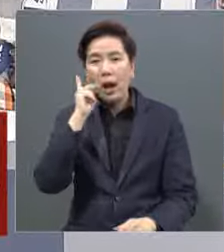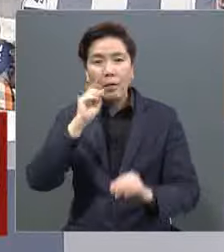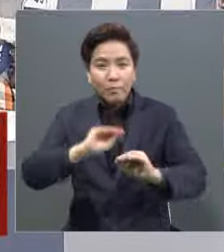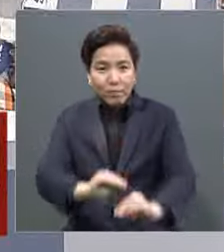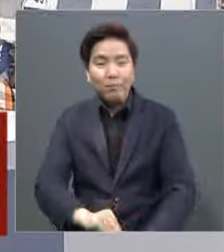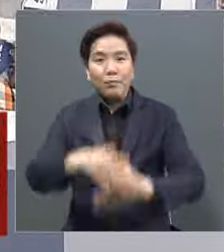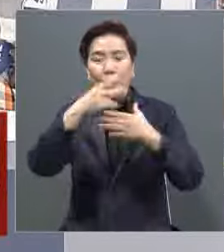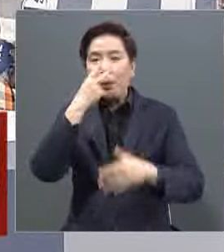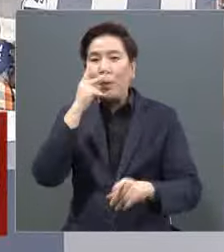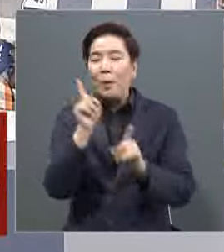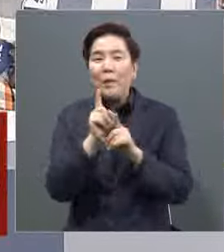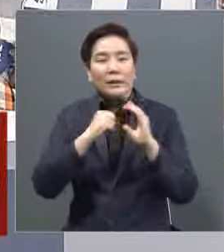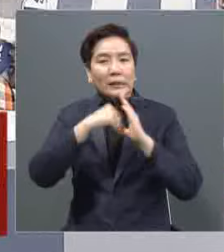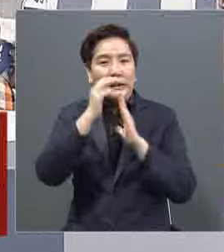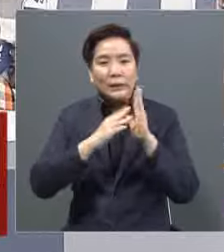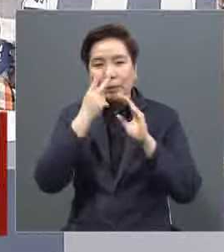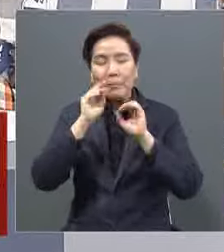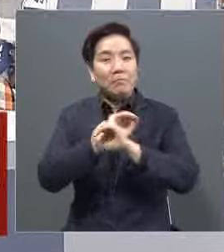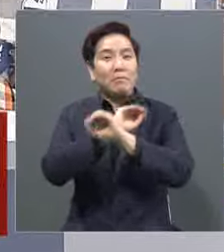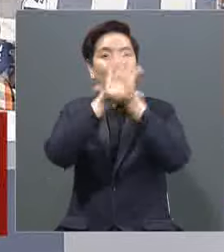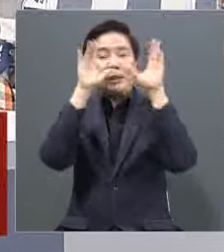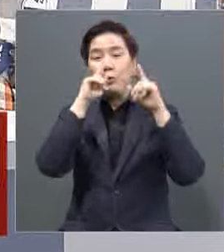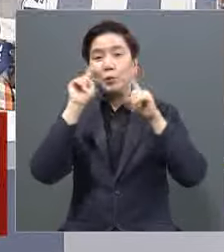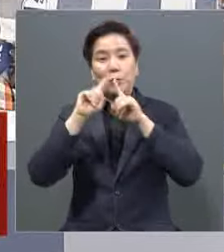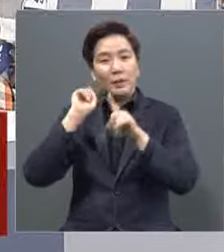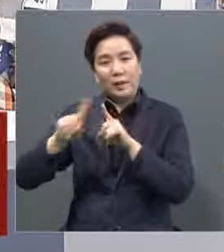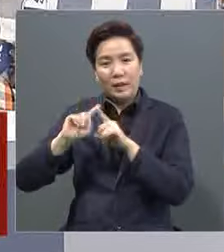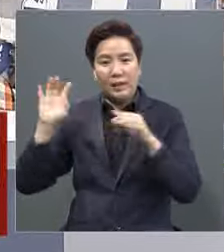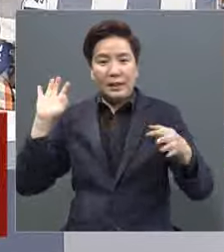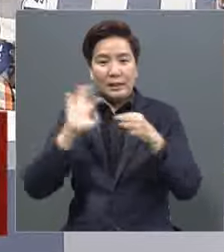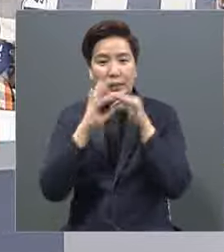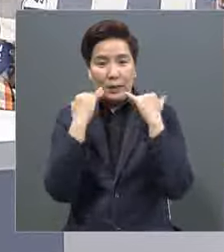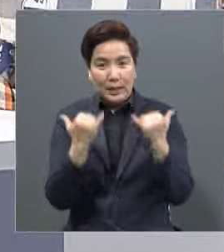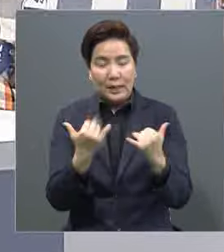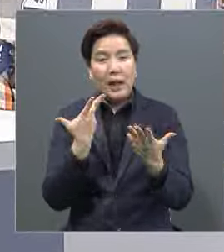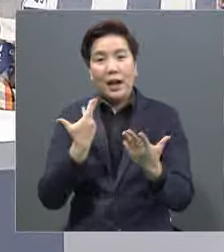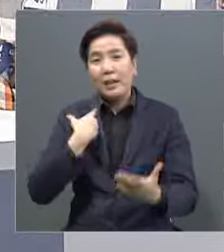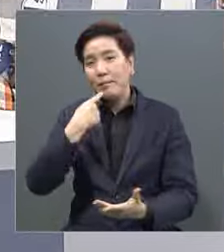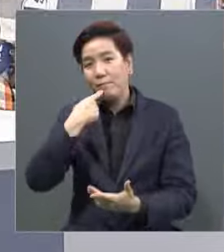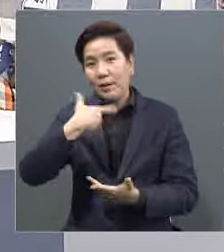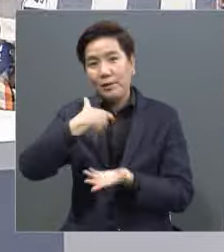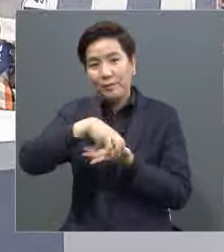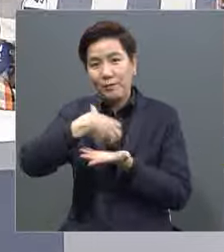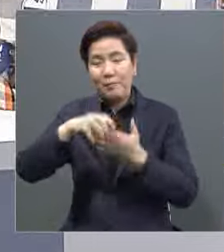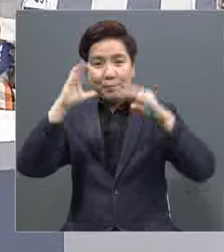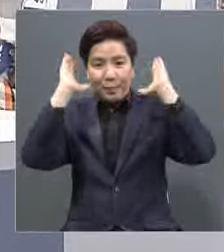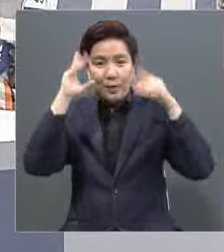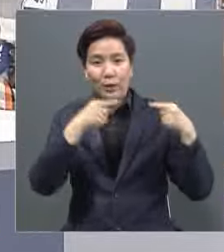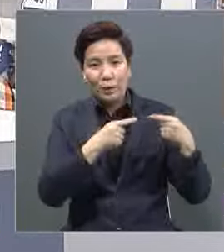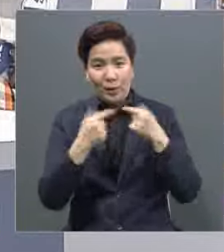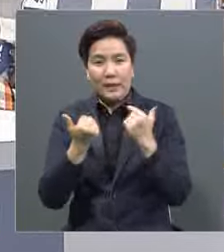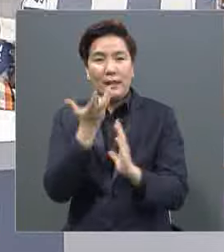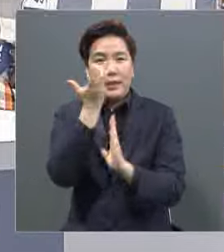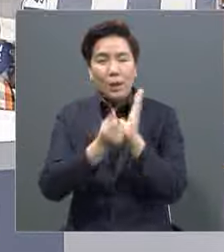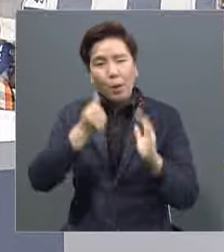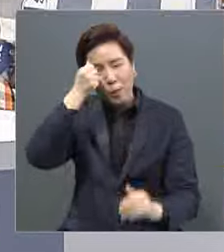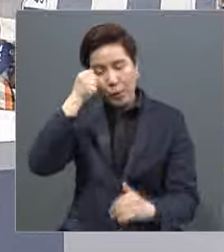มานี่บรรยากาศสีสดใสมาเลยคึกคักมาเลยนะคะเพราะฉะนั้นเราจะต้องมาประชาสัมพันธ์กันต่อเนื่องเพราะว่าเหลืออีก